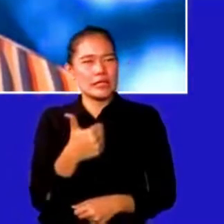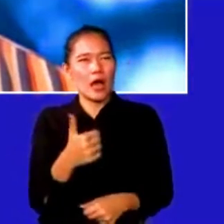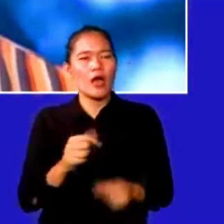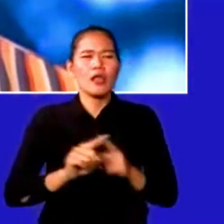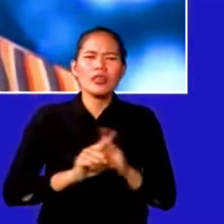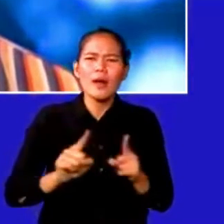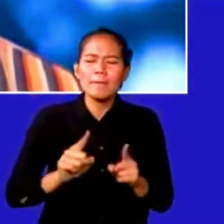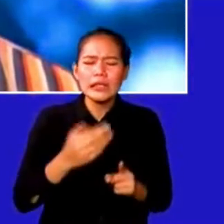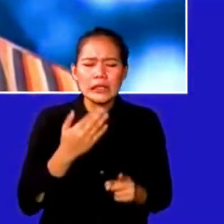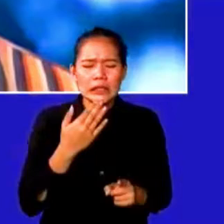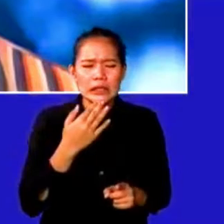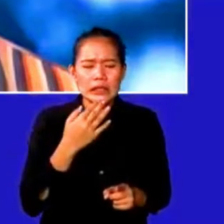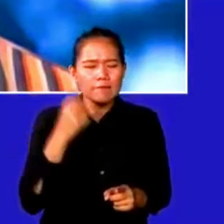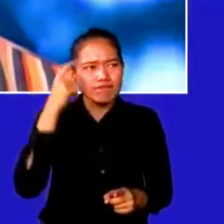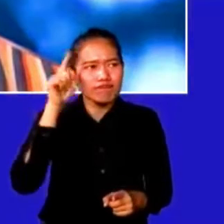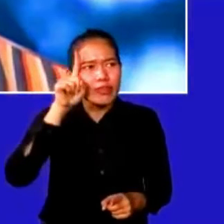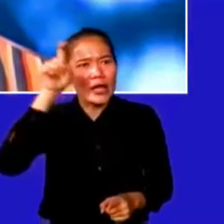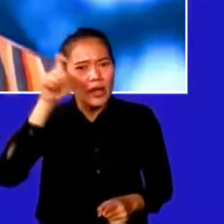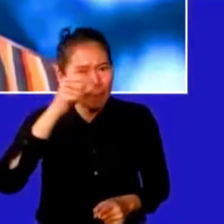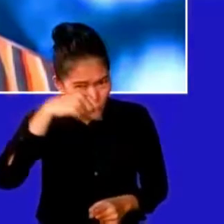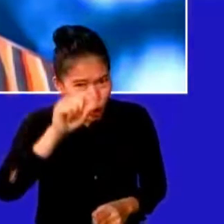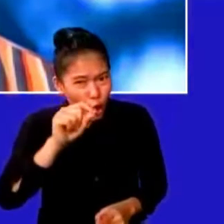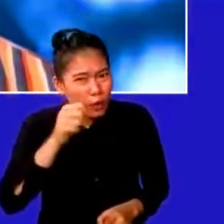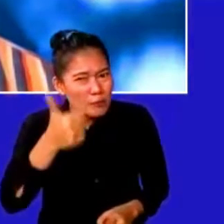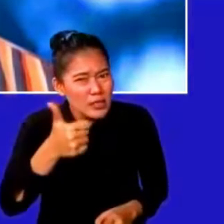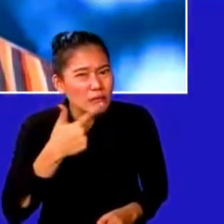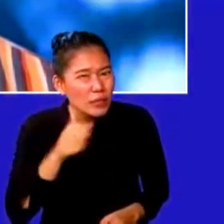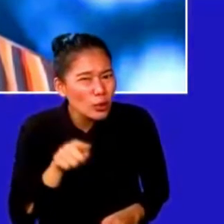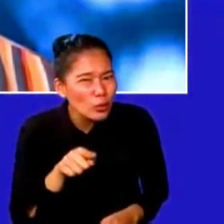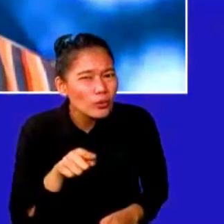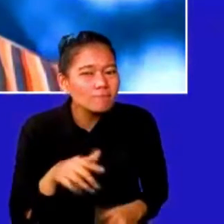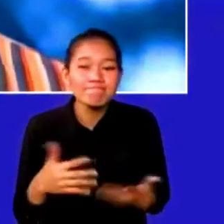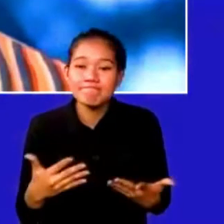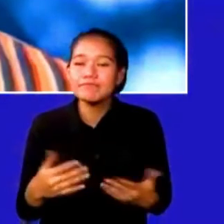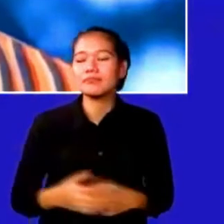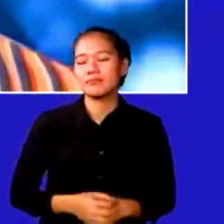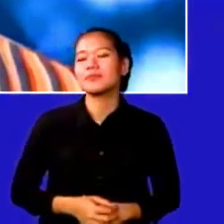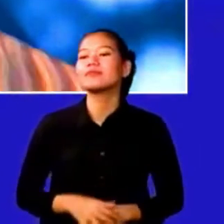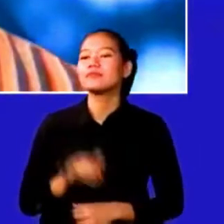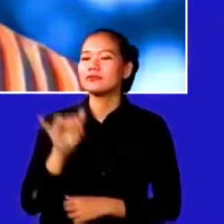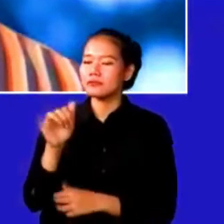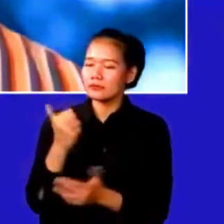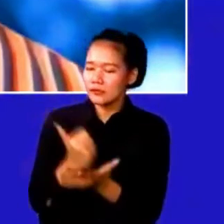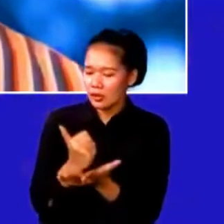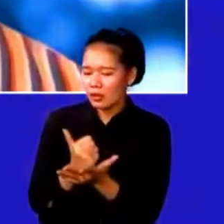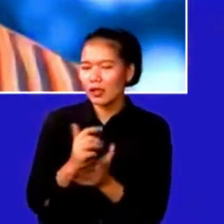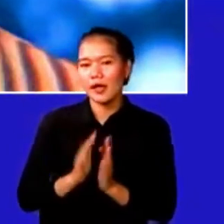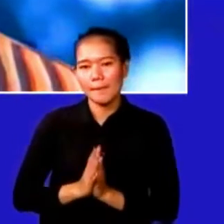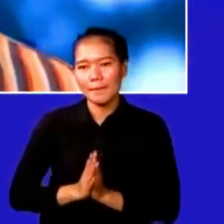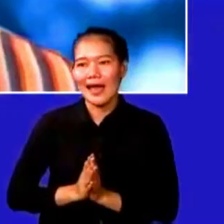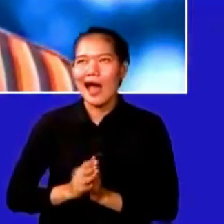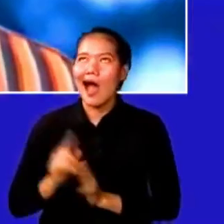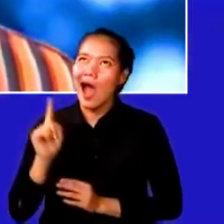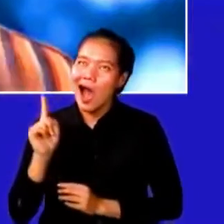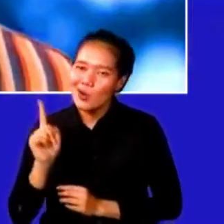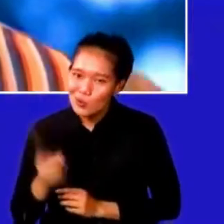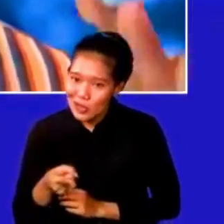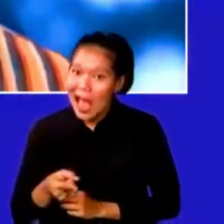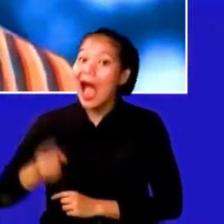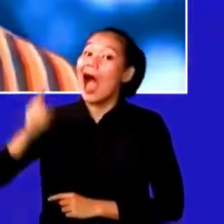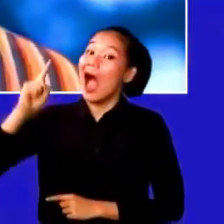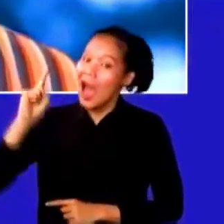tapi pertanyaan besarnya Apakah betul akan demikian Prof Oh ya sebetulnya harusnya